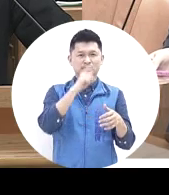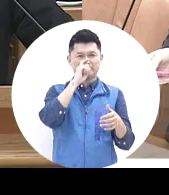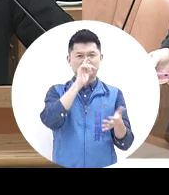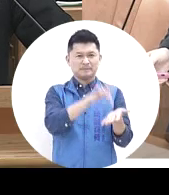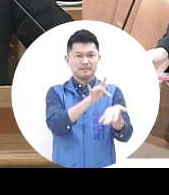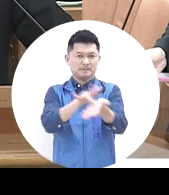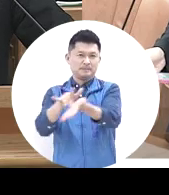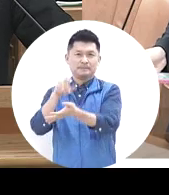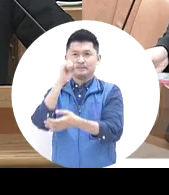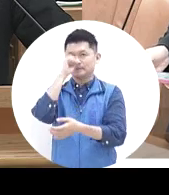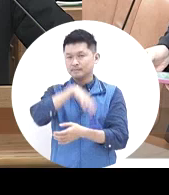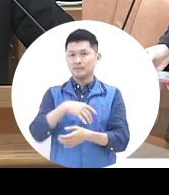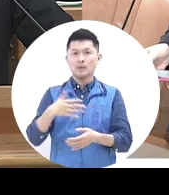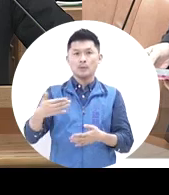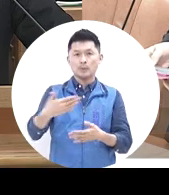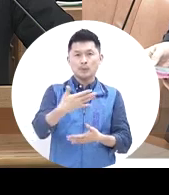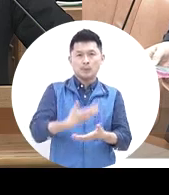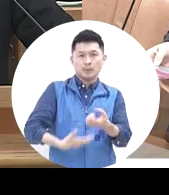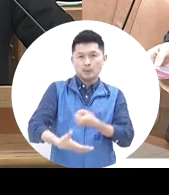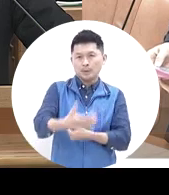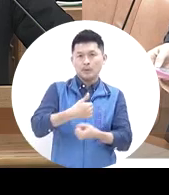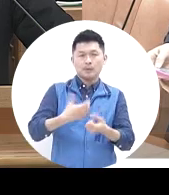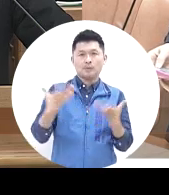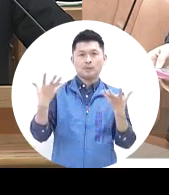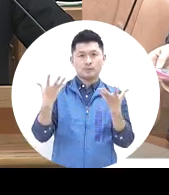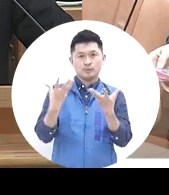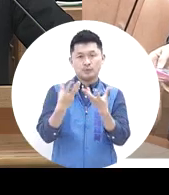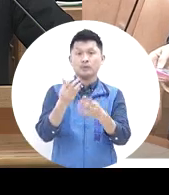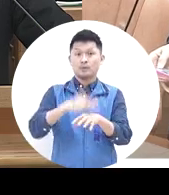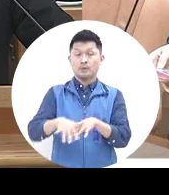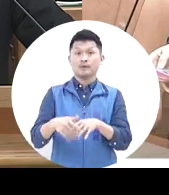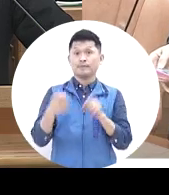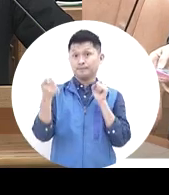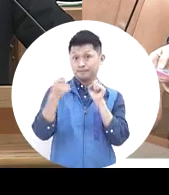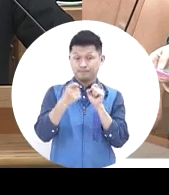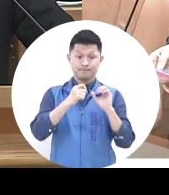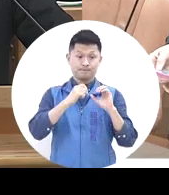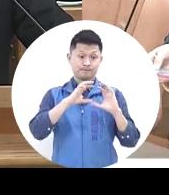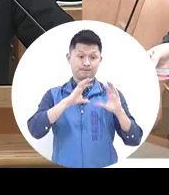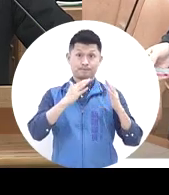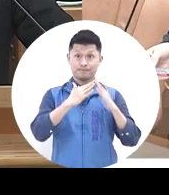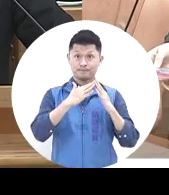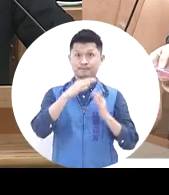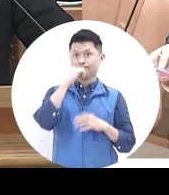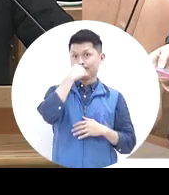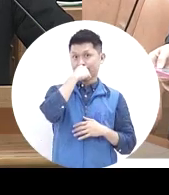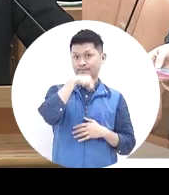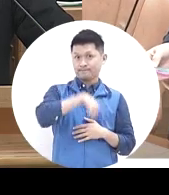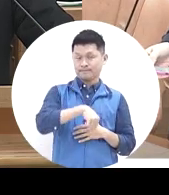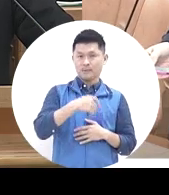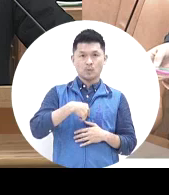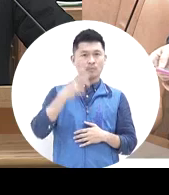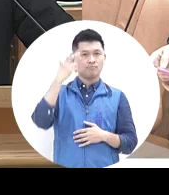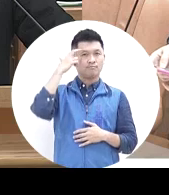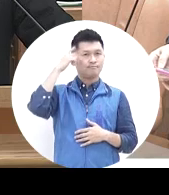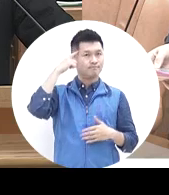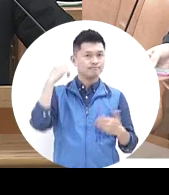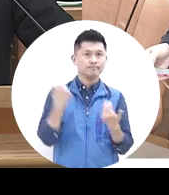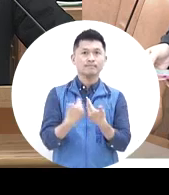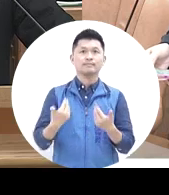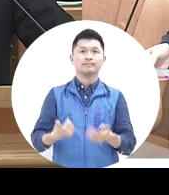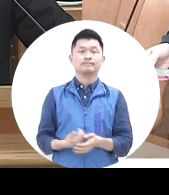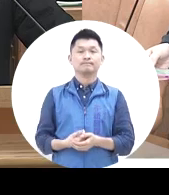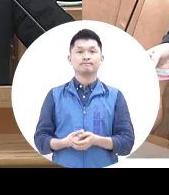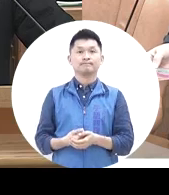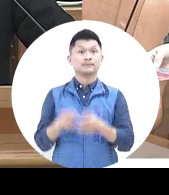造成渔获量的减少。身为邻居的国家台湾，我坚决反对日